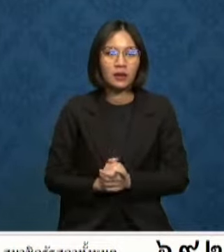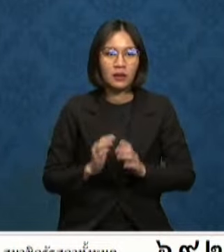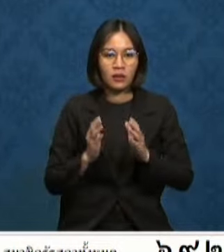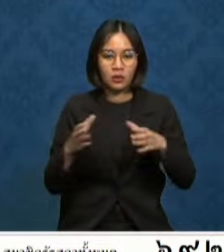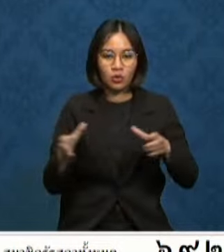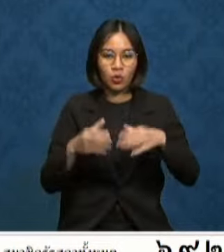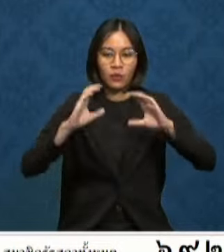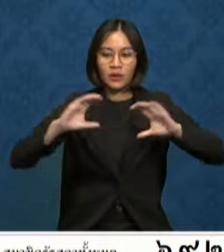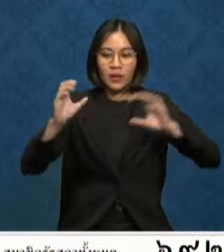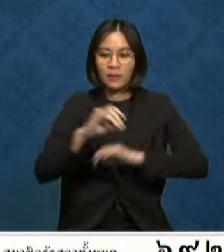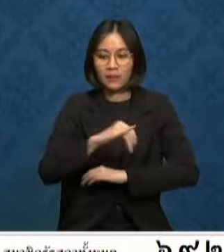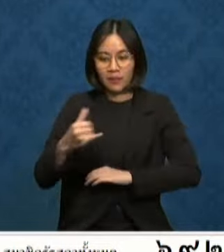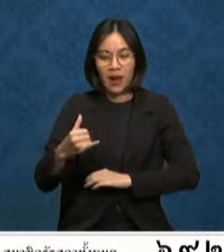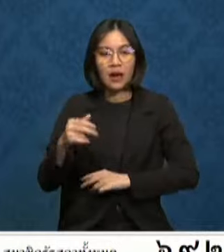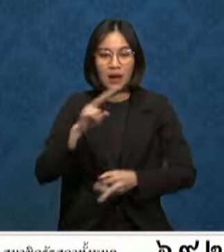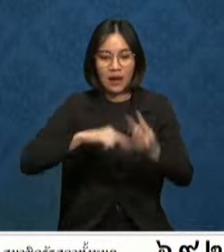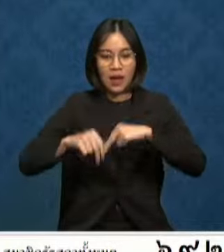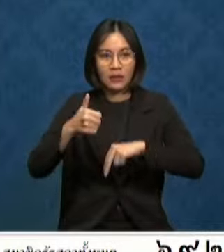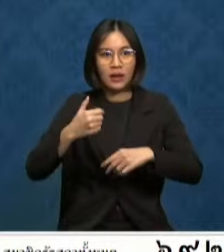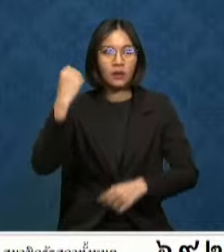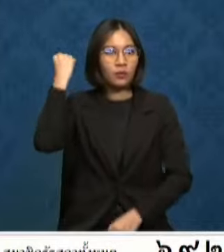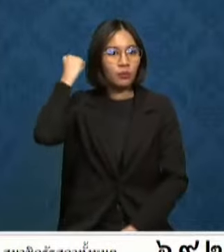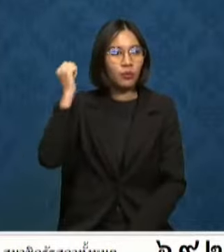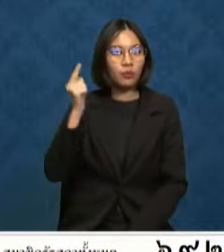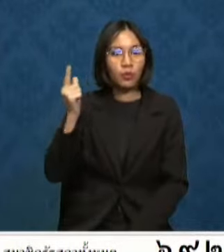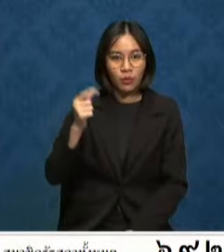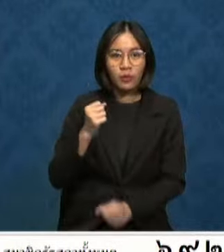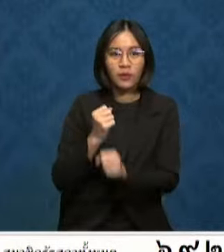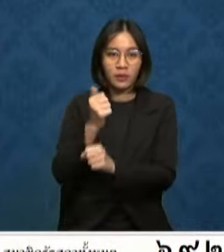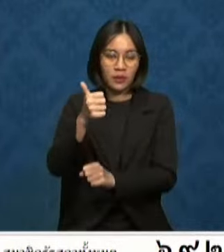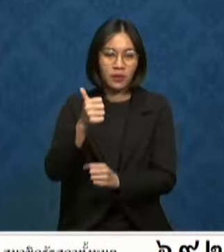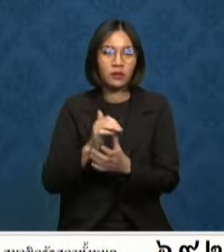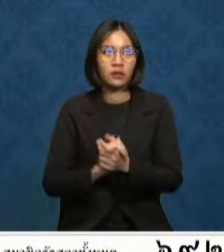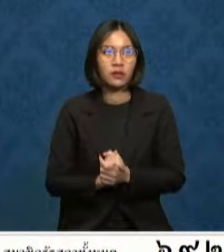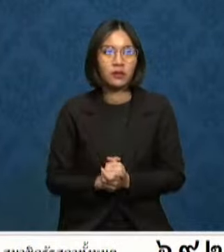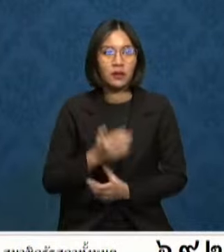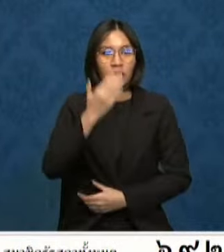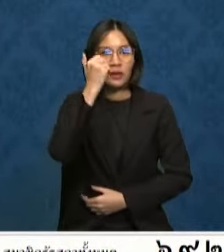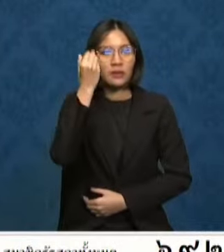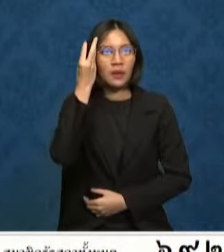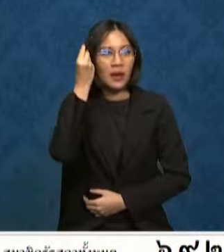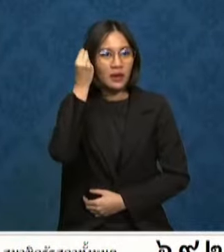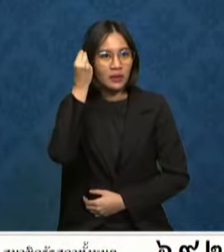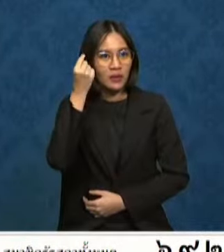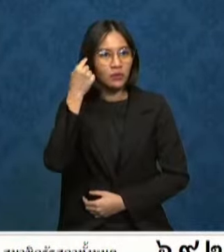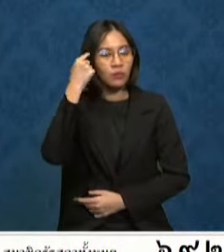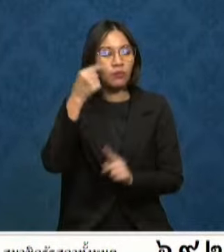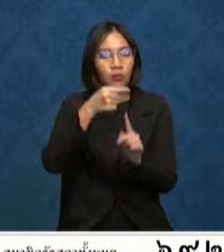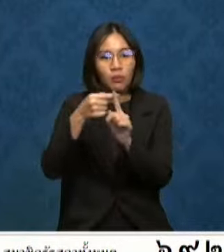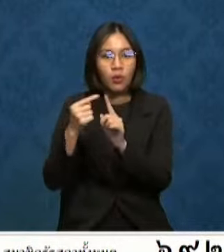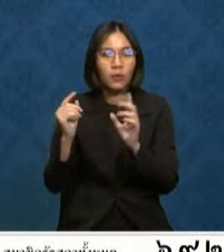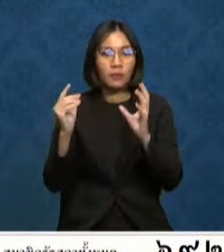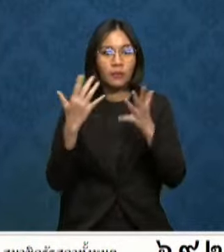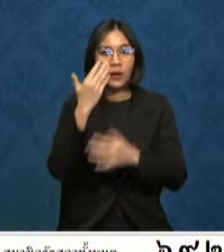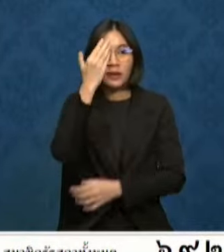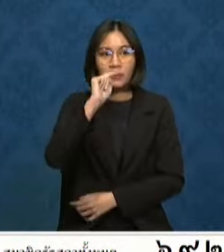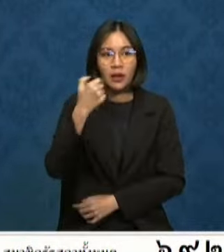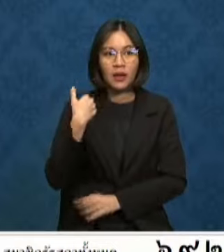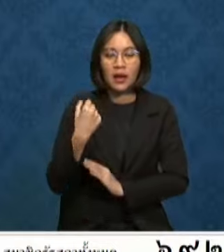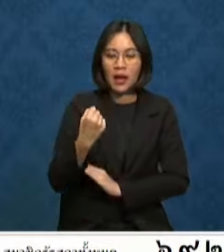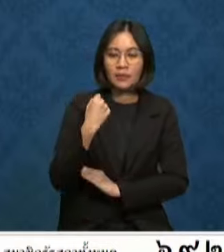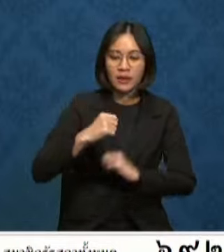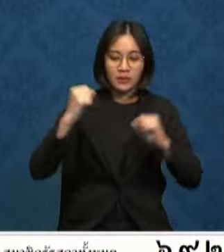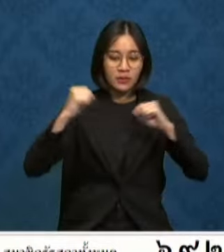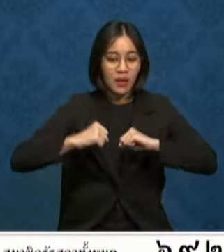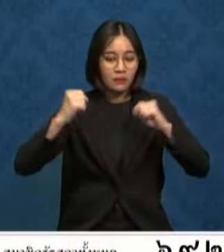มีบลตรบาทหาได้ปลิป้ทำไมไมคิวเป็ง่ายบวกสวนจะมอำนาจ